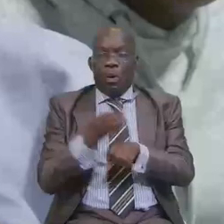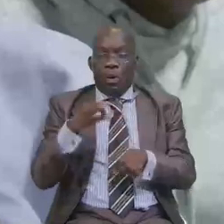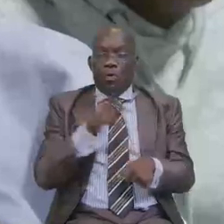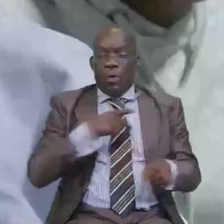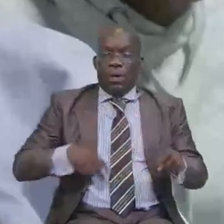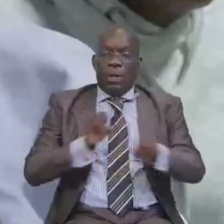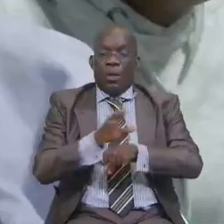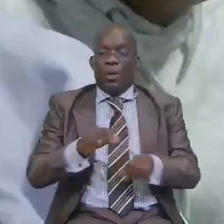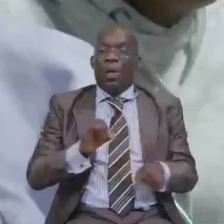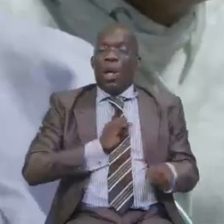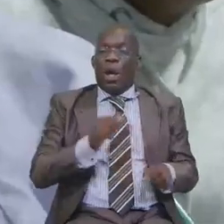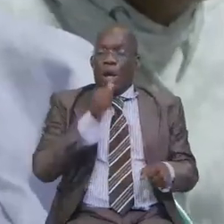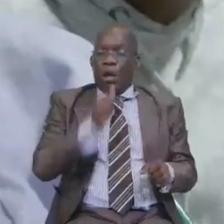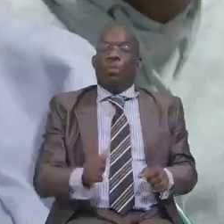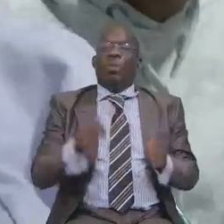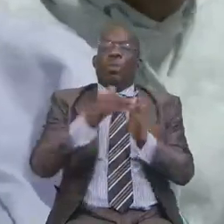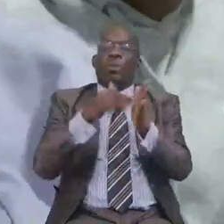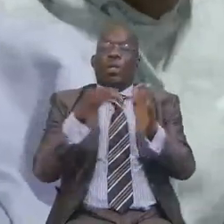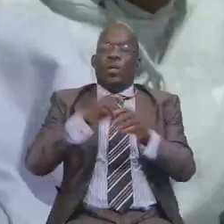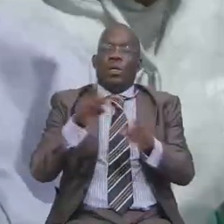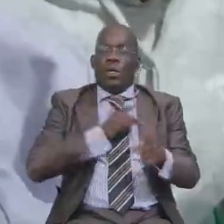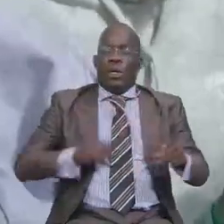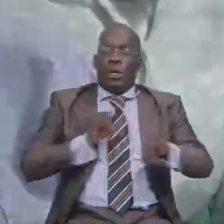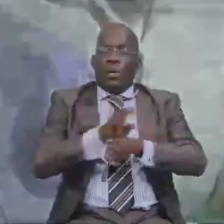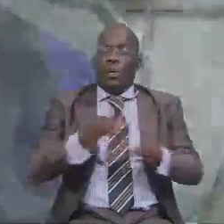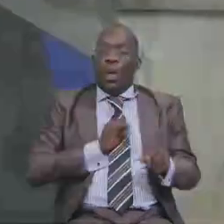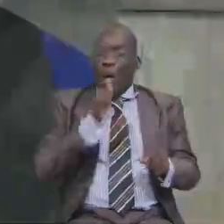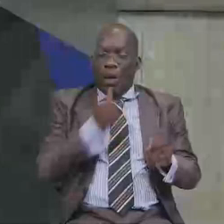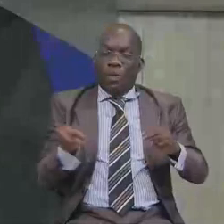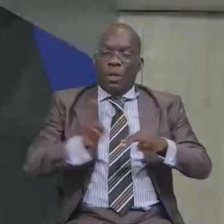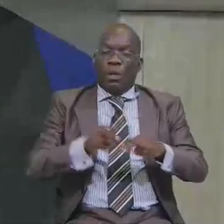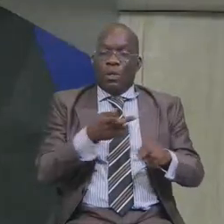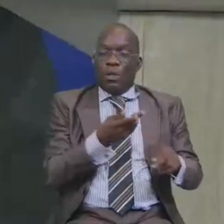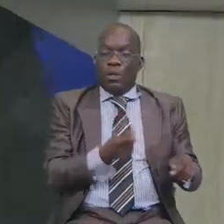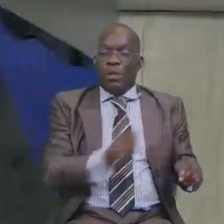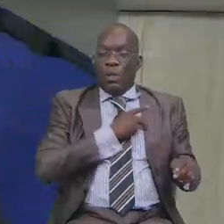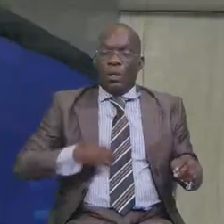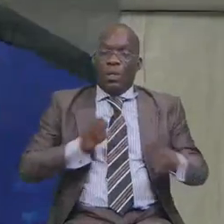Je suis enrôlé pour le royaume. Et je suis en train d'élargir le royaume.